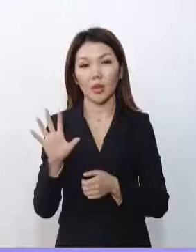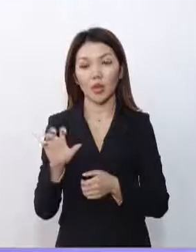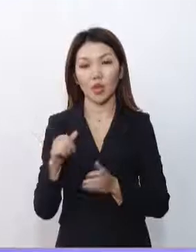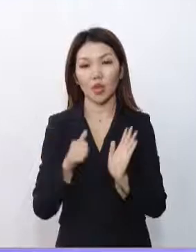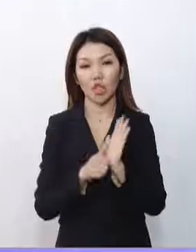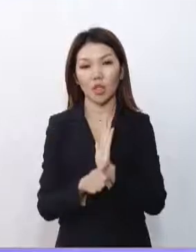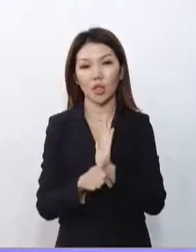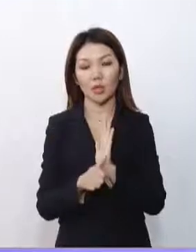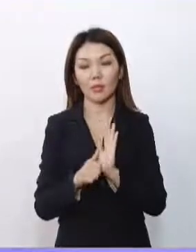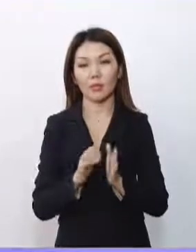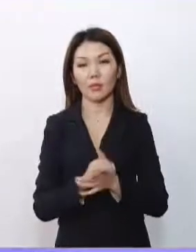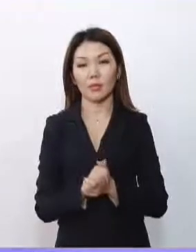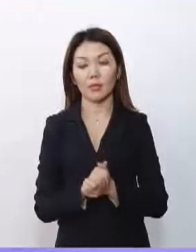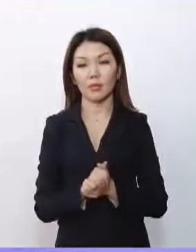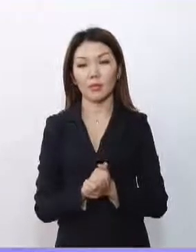560